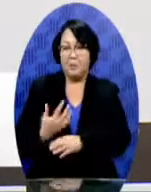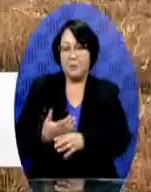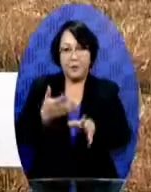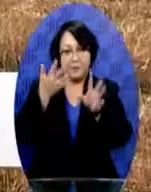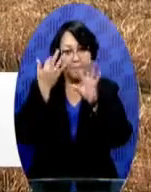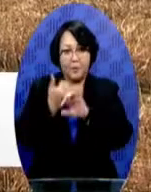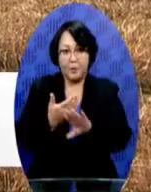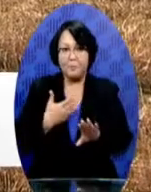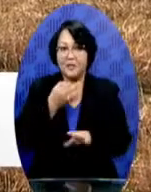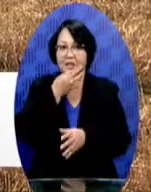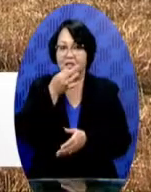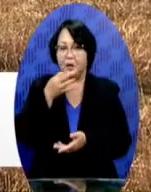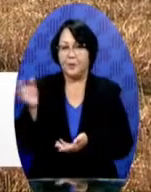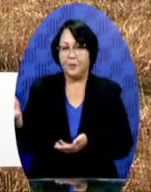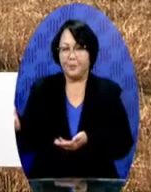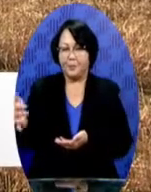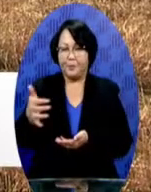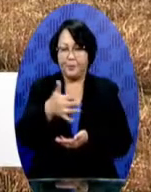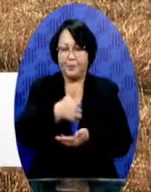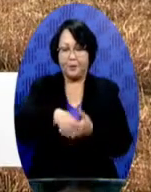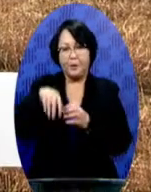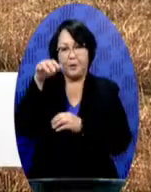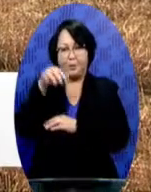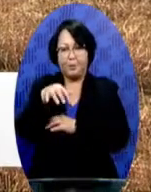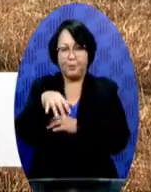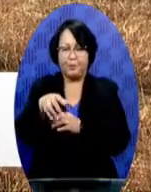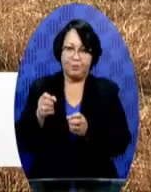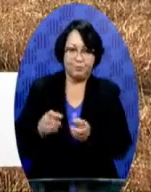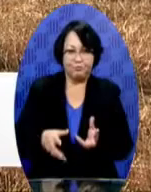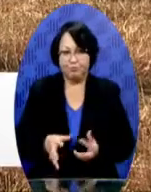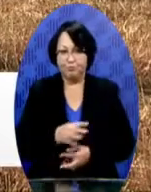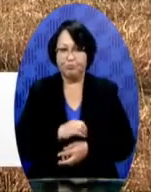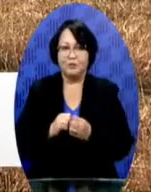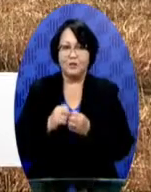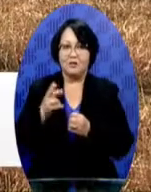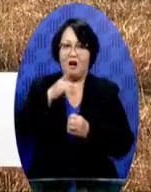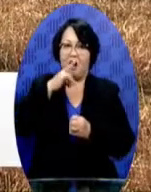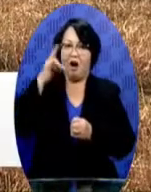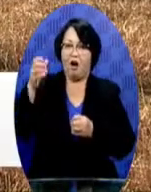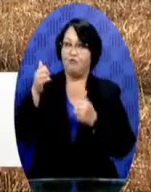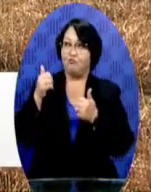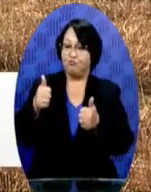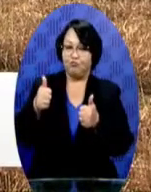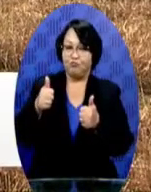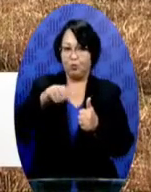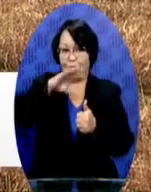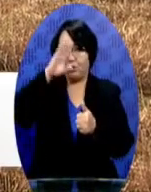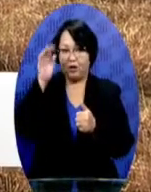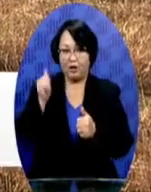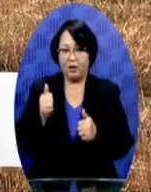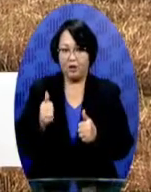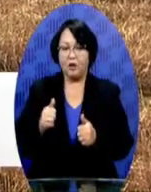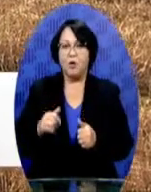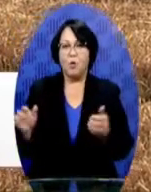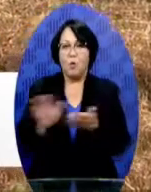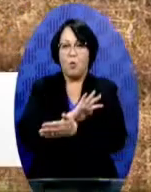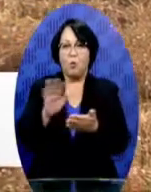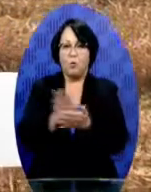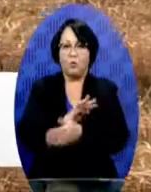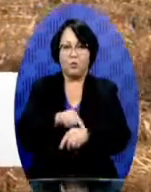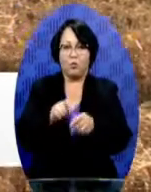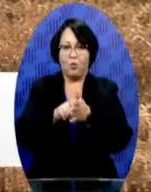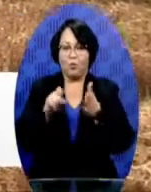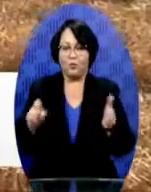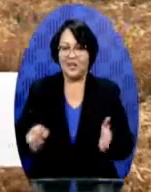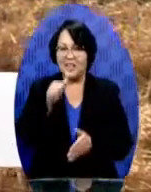өмнөөс ургац хураалтаа эхлүүлжээ. Сүүлийн өдрүүдэд цагаагаар таатай байгаа тул өндөр хүчин чадалтай техникийн хүчээр ургацаа богино хугацаанд